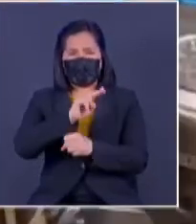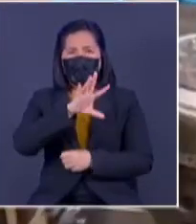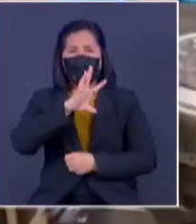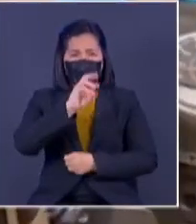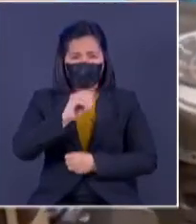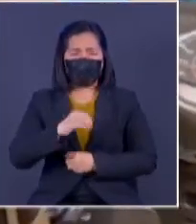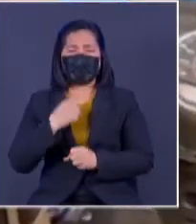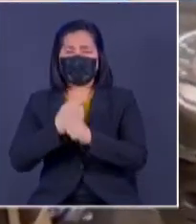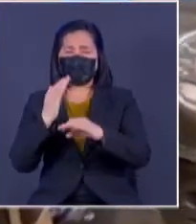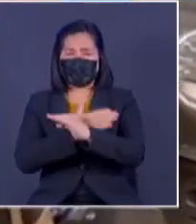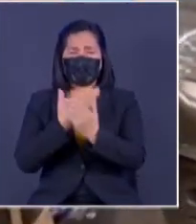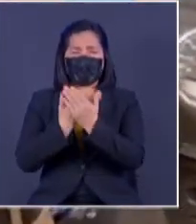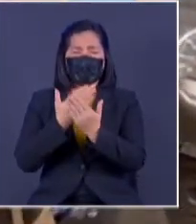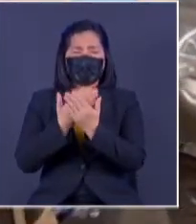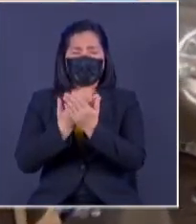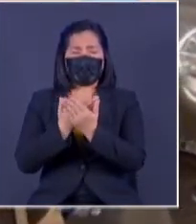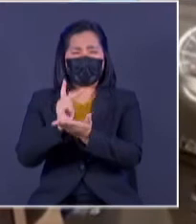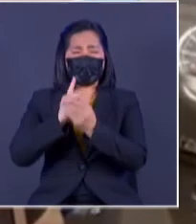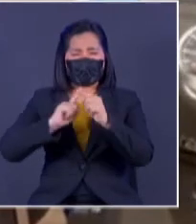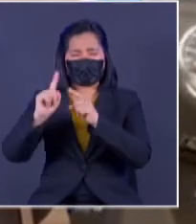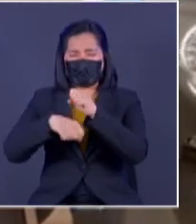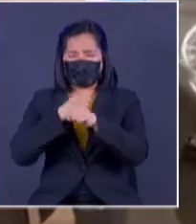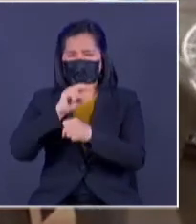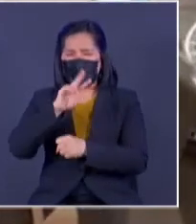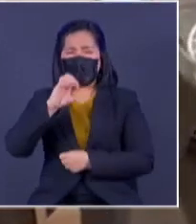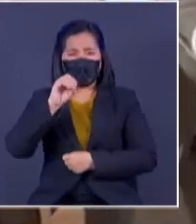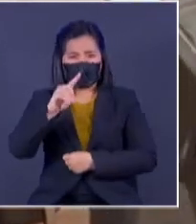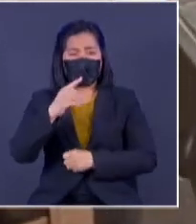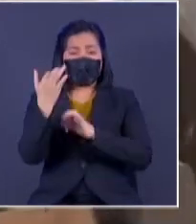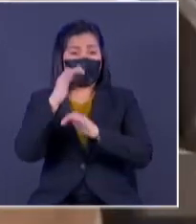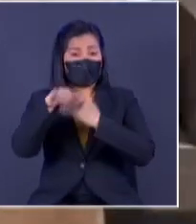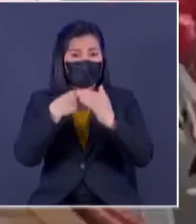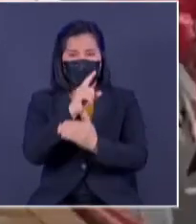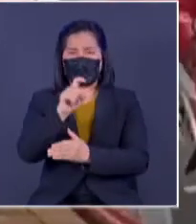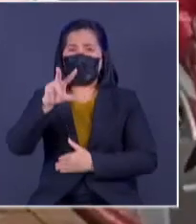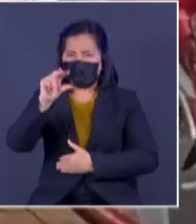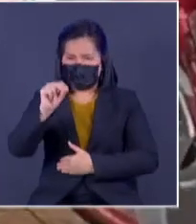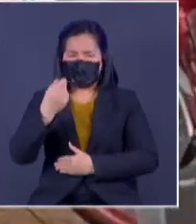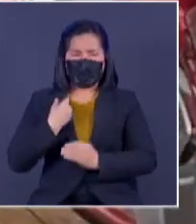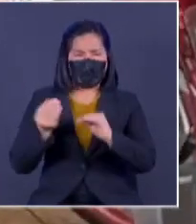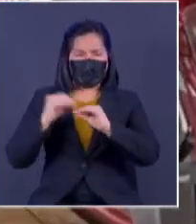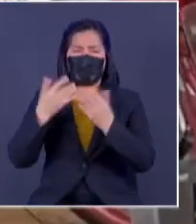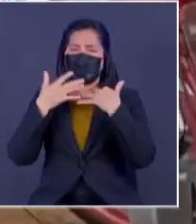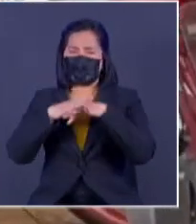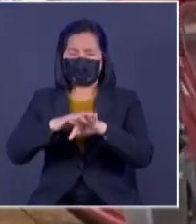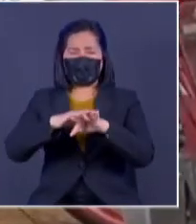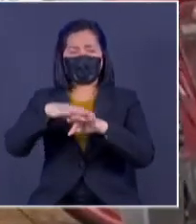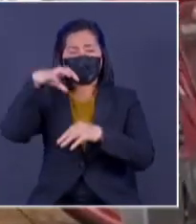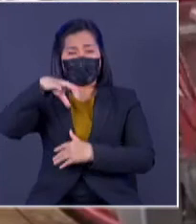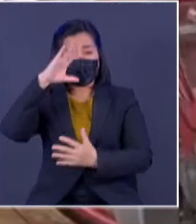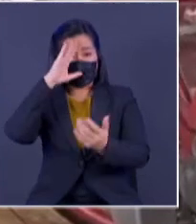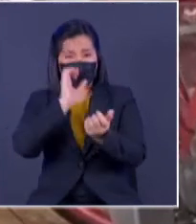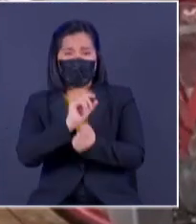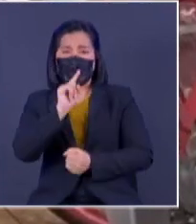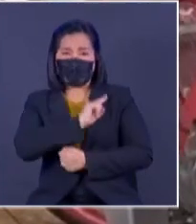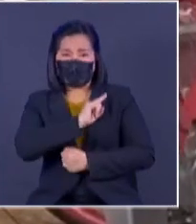ถาบันการเงินปี51ส่วนเครื่องคอมพิวเตอร์ที่ตรวจได้ทั้งหมดเนี่ย130เครื่องเนี่ยนะครับเดี๋ยวก็จะมีการประสานไปยังกองบังคับการปราบปรามการก